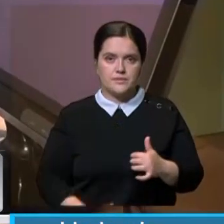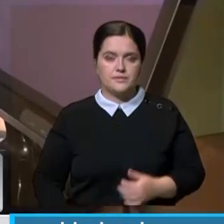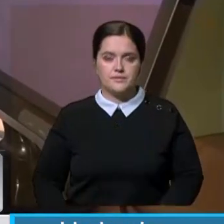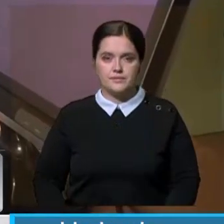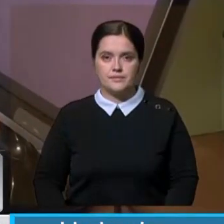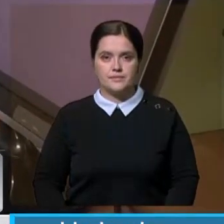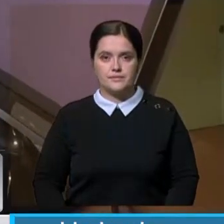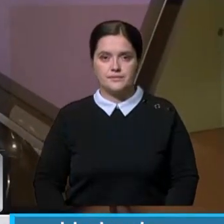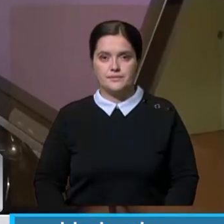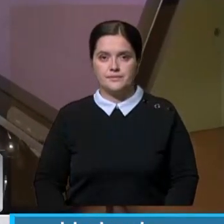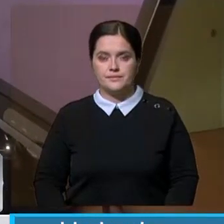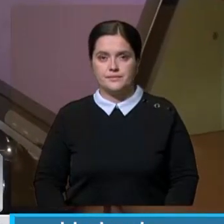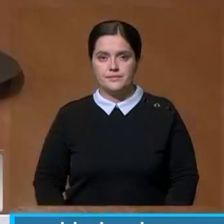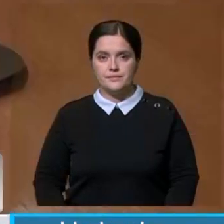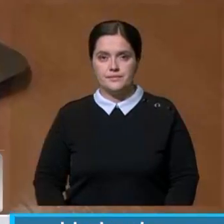как стабильное.